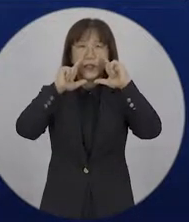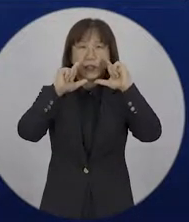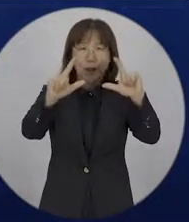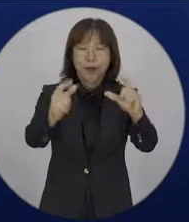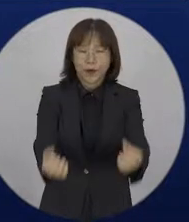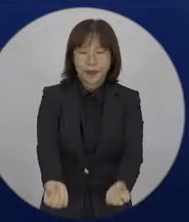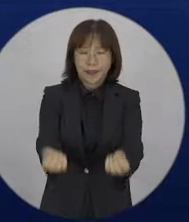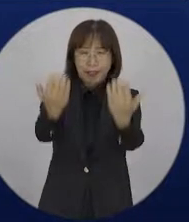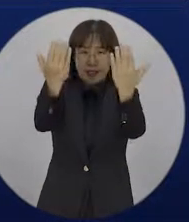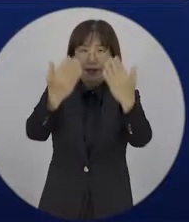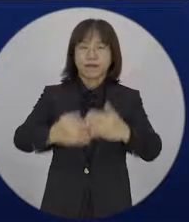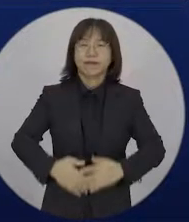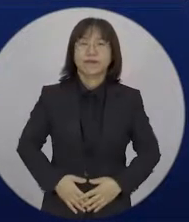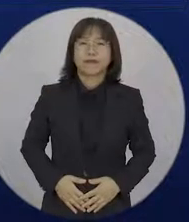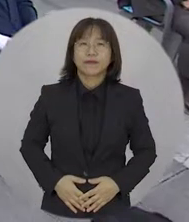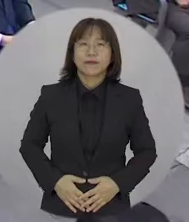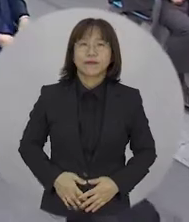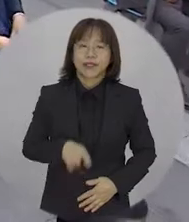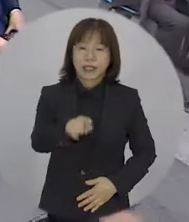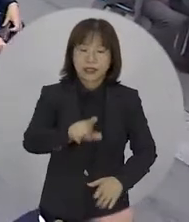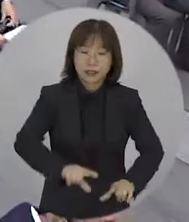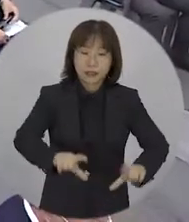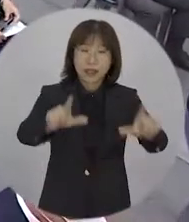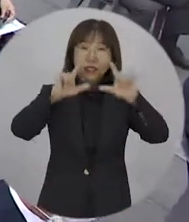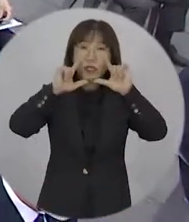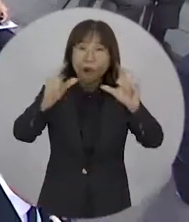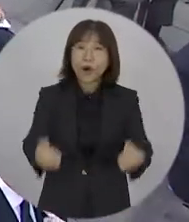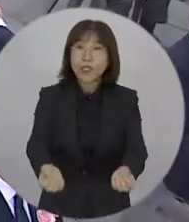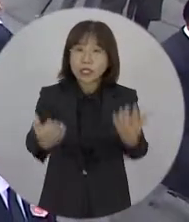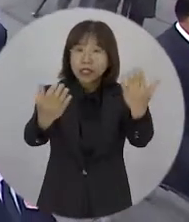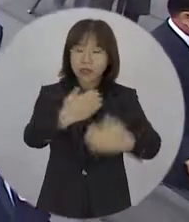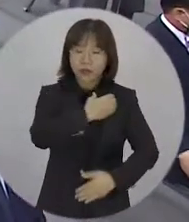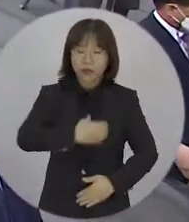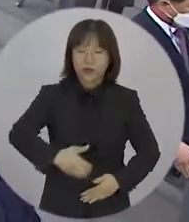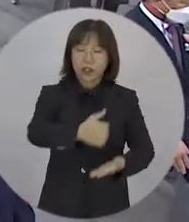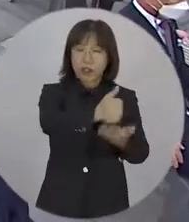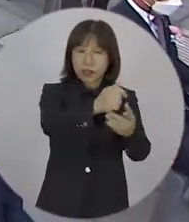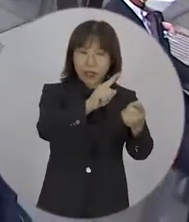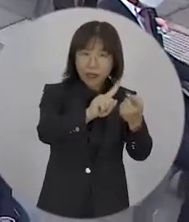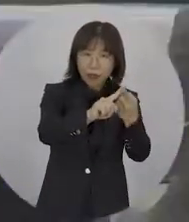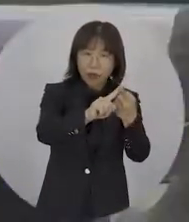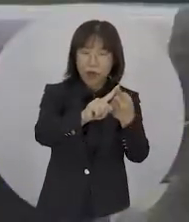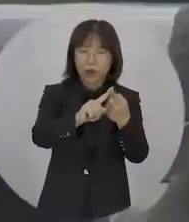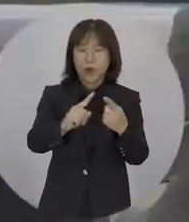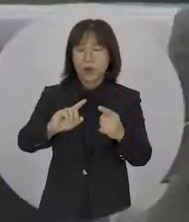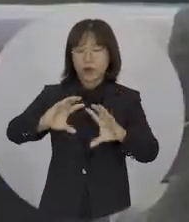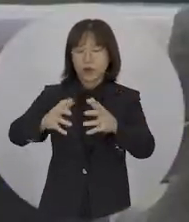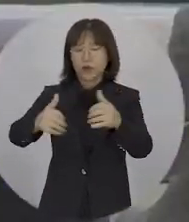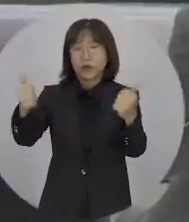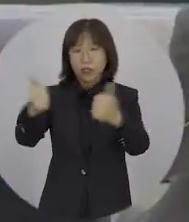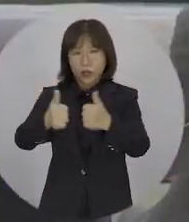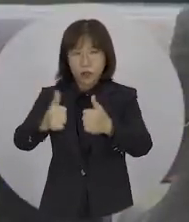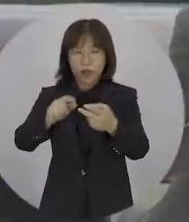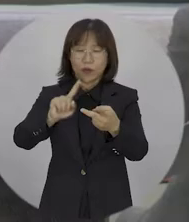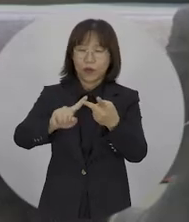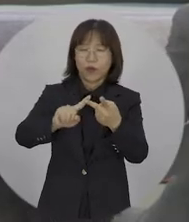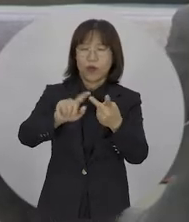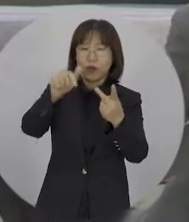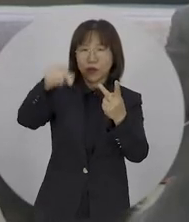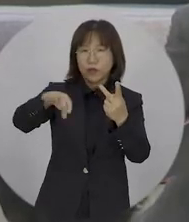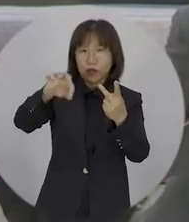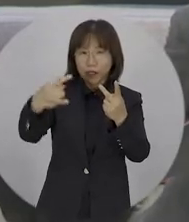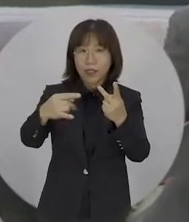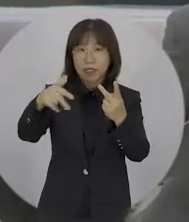선포식이 열렸습니다 난 선포식 에는 노현송 강서구 청장을 비롯해 국회의원 9 의장